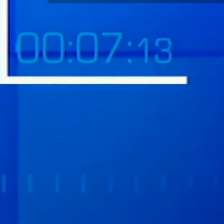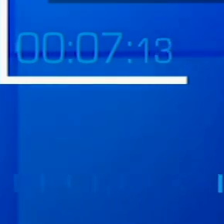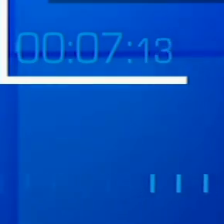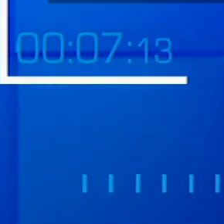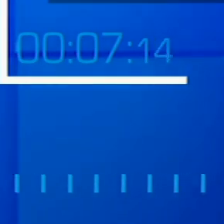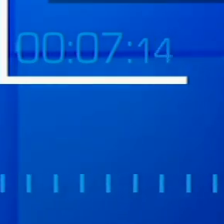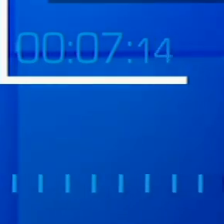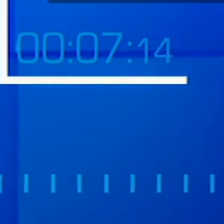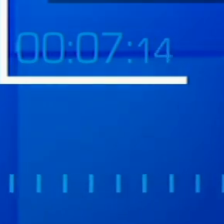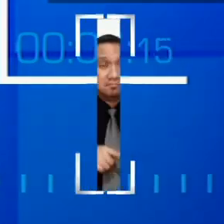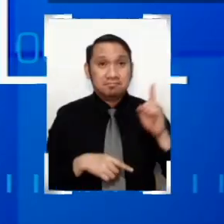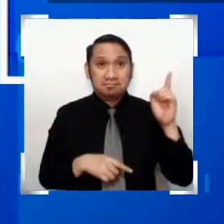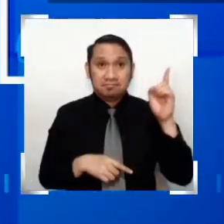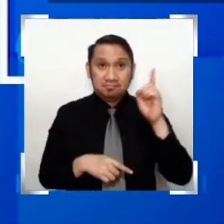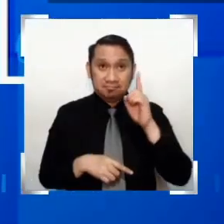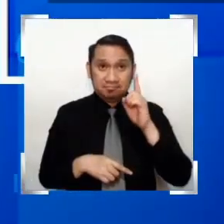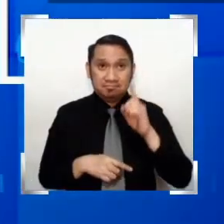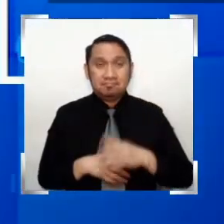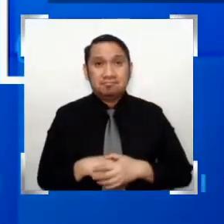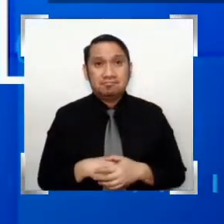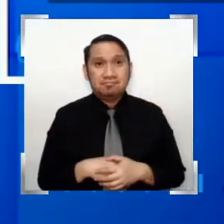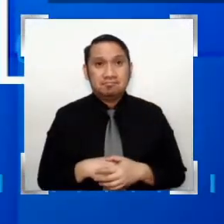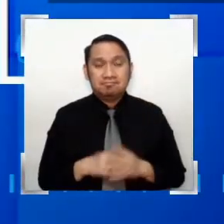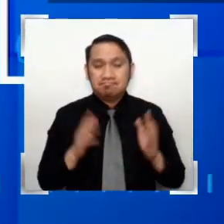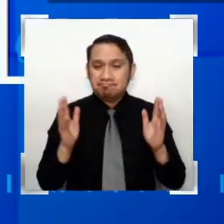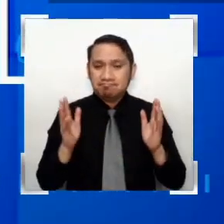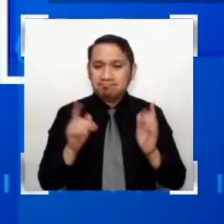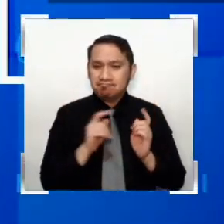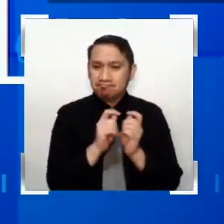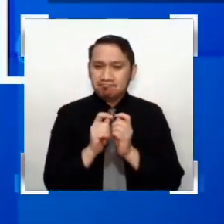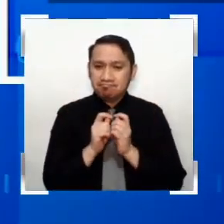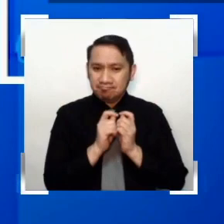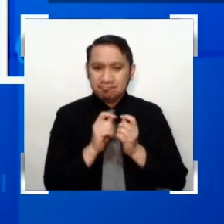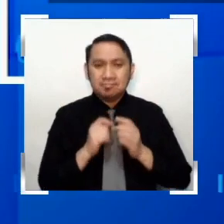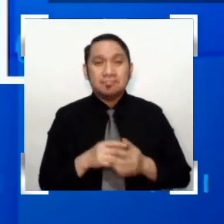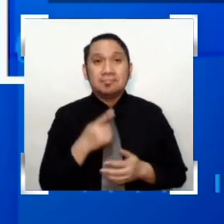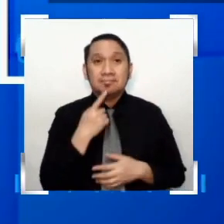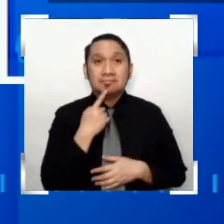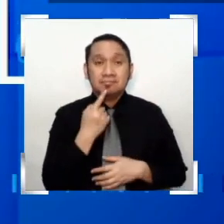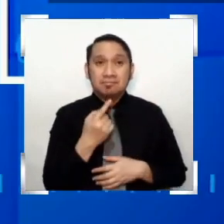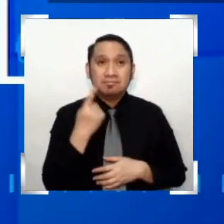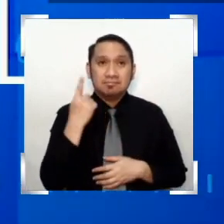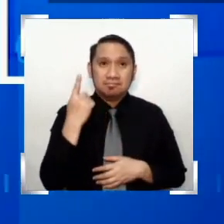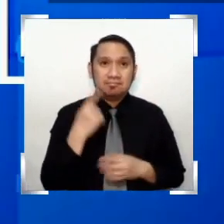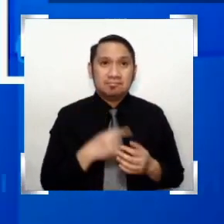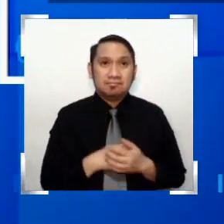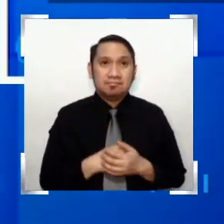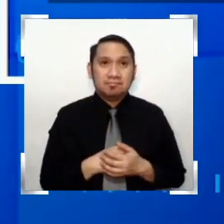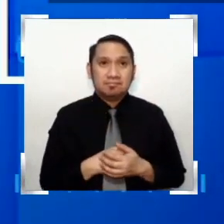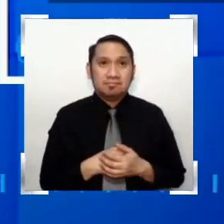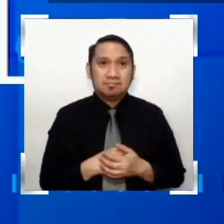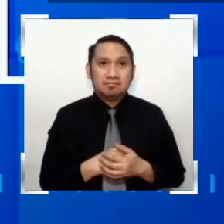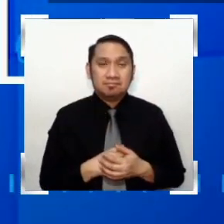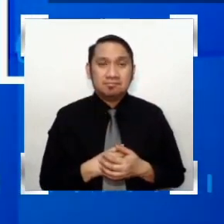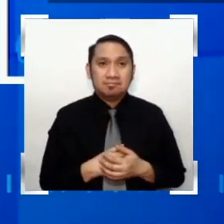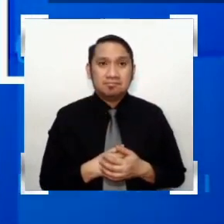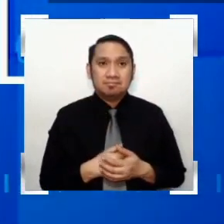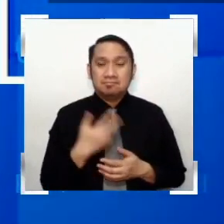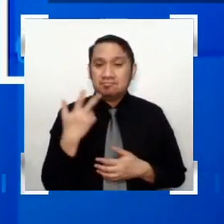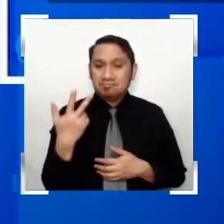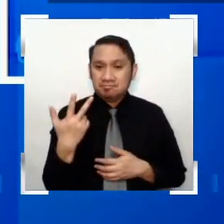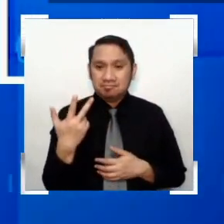sina Carla Humphreys at Pam Prinster. Sabi pa ni Beauty, three little fishes in a big, big ocean.